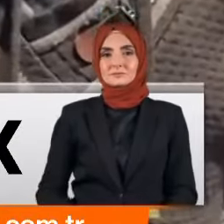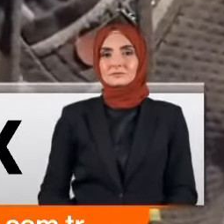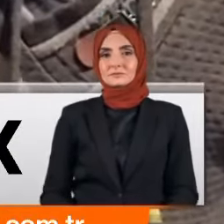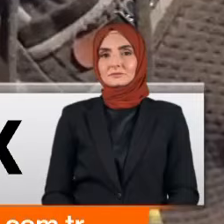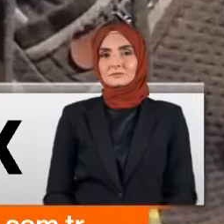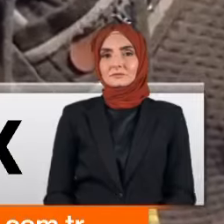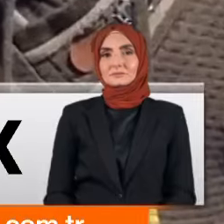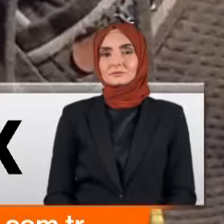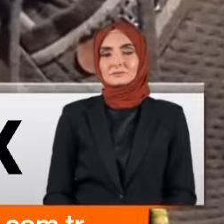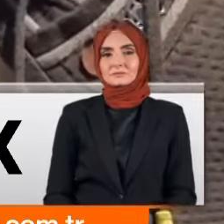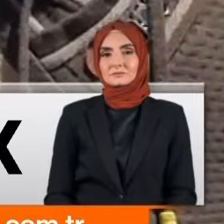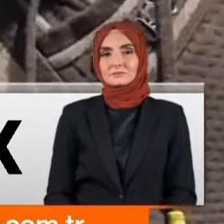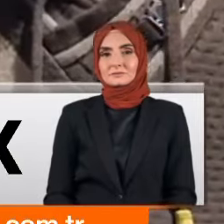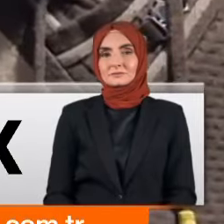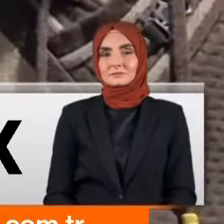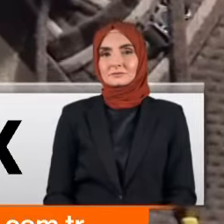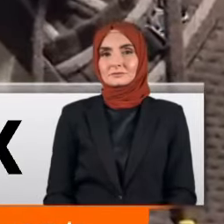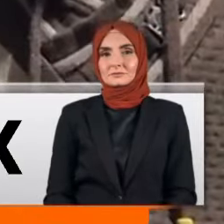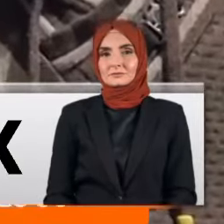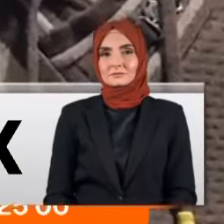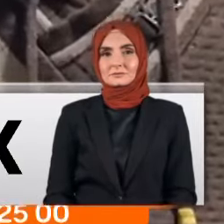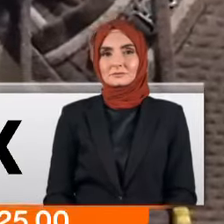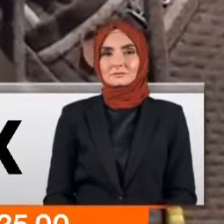Gazze'nin kuzeyinde açlıktan kaçmak için tankların